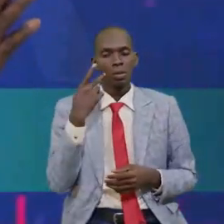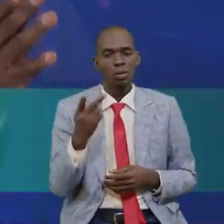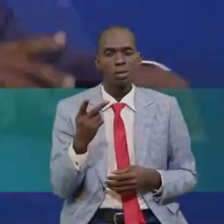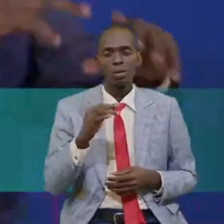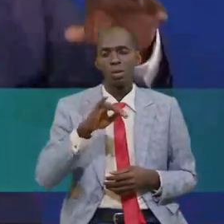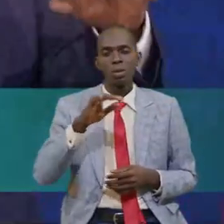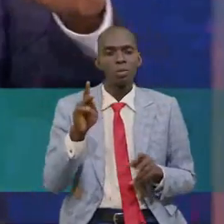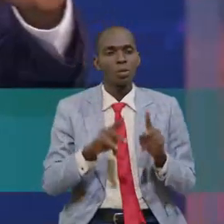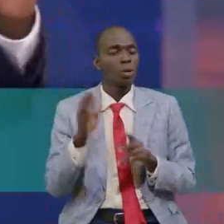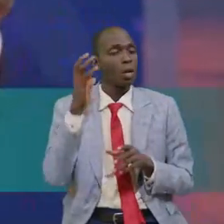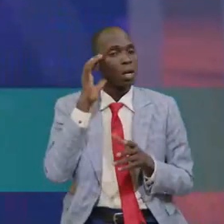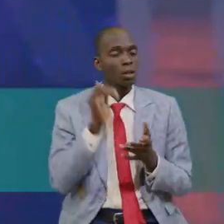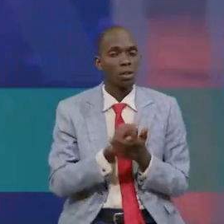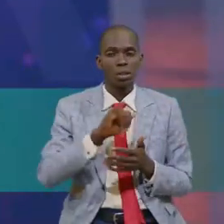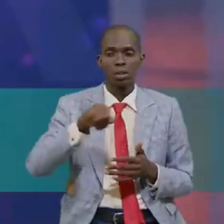Josué venait.